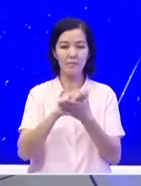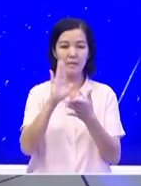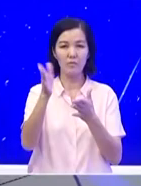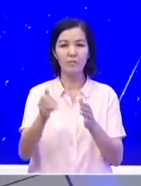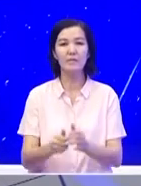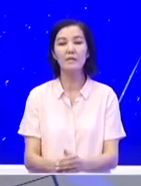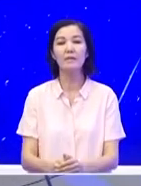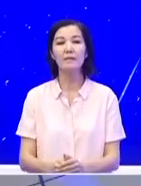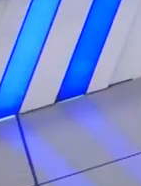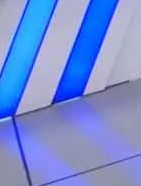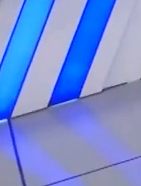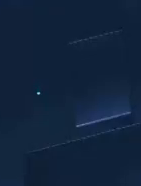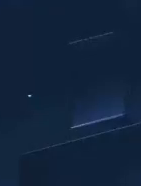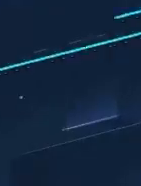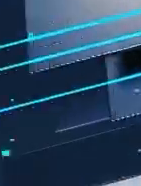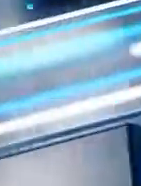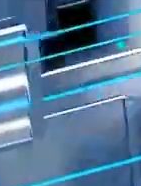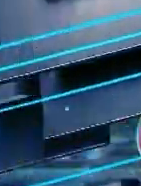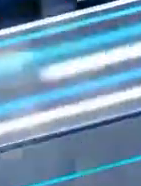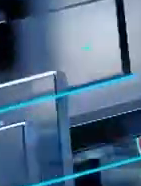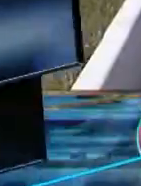самом важном.